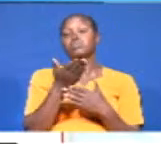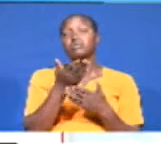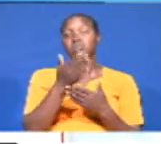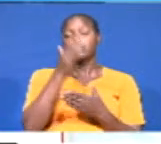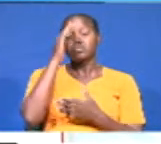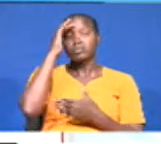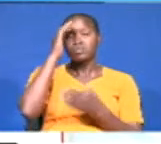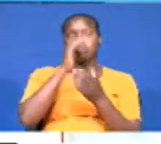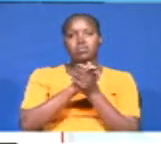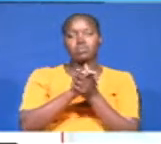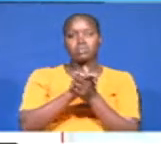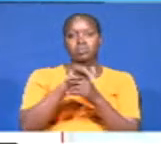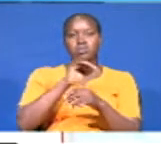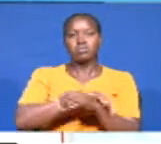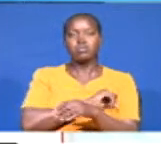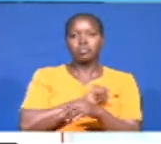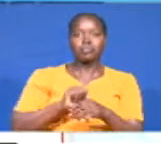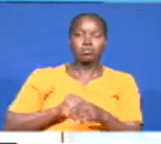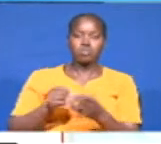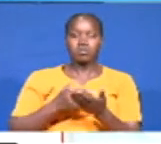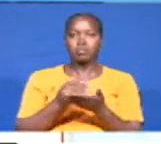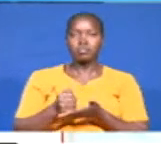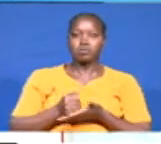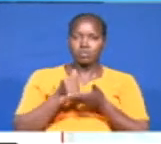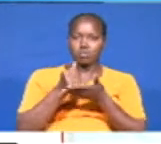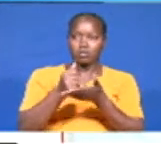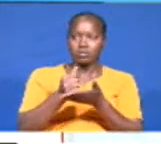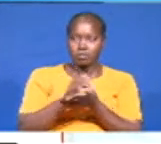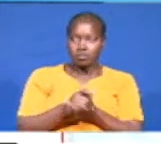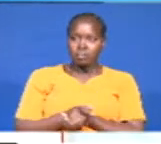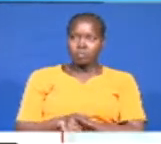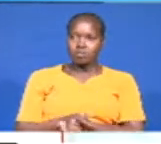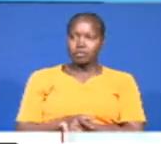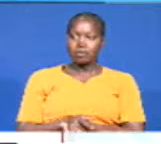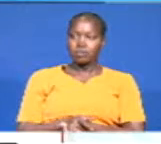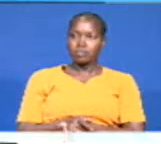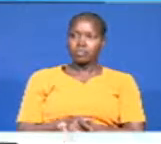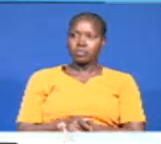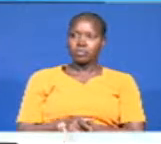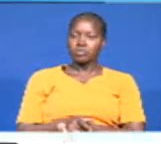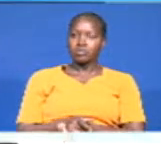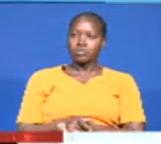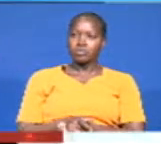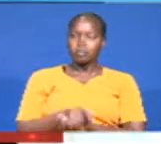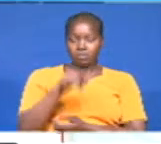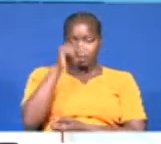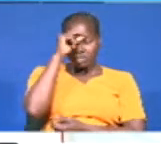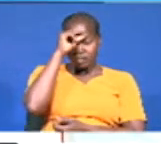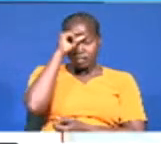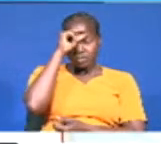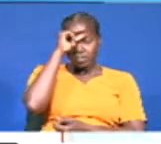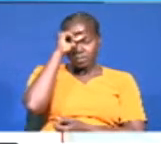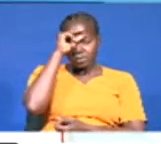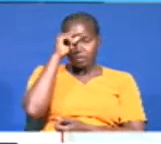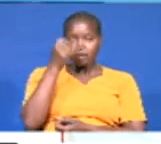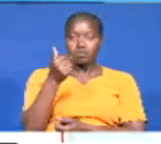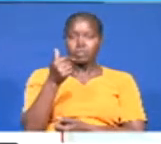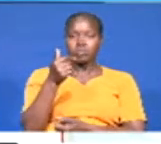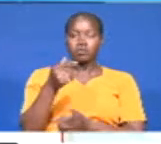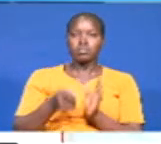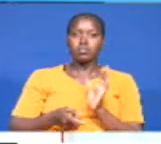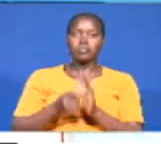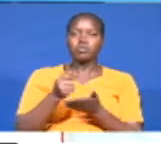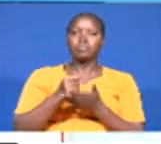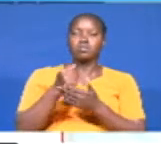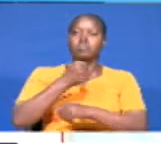Samaria mwema atajitokeza kugharamia matibabu yake Linda. Tusonge mbele ambapo serikali imetakiwa kusaidia shule katika